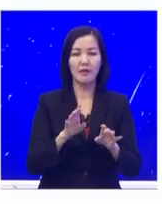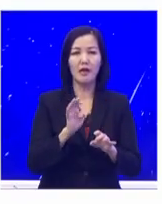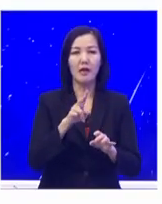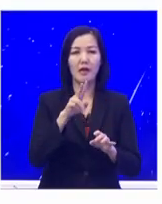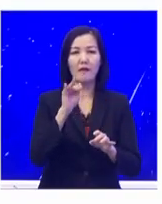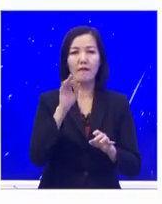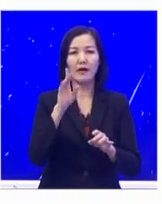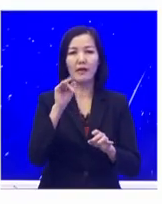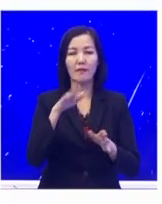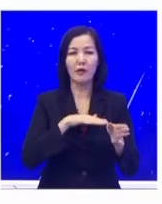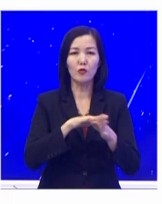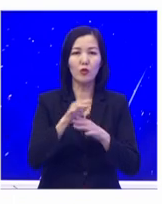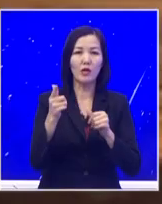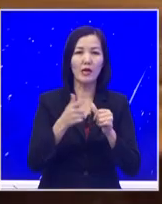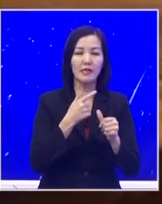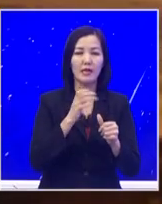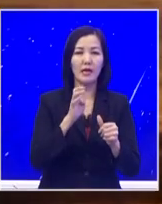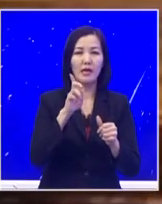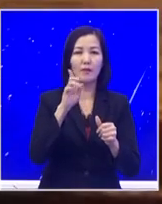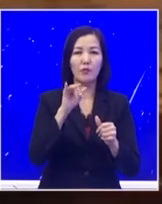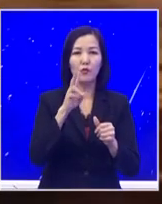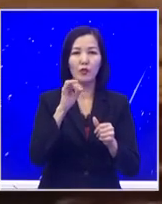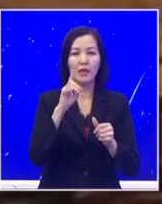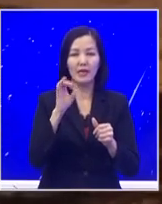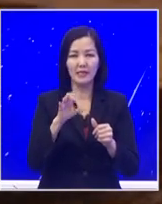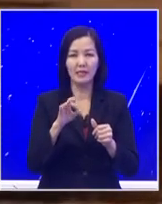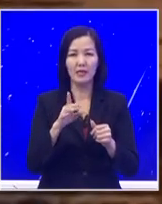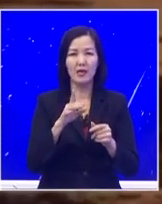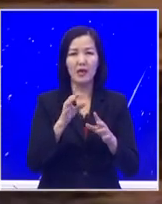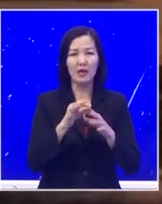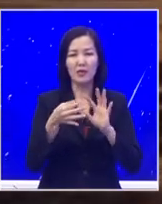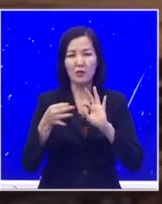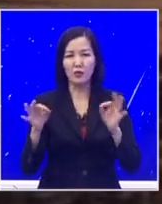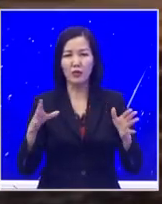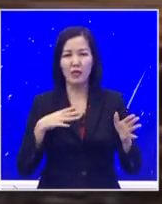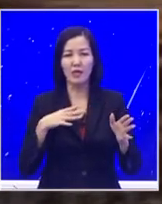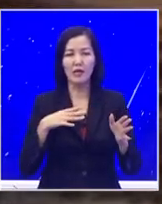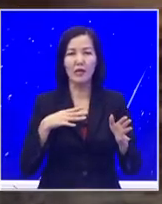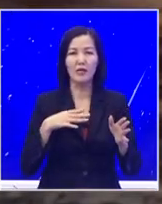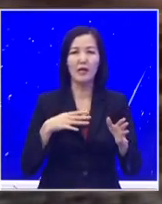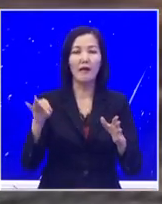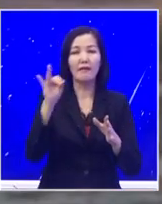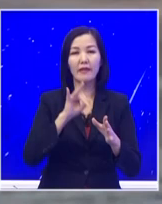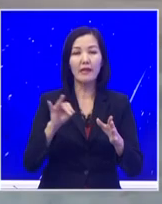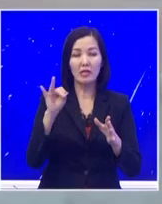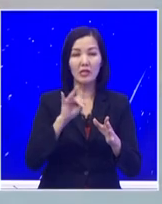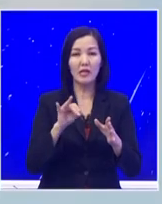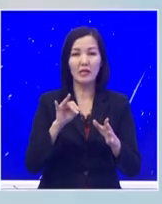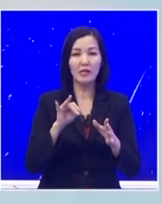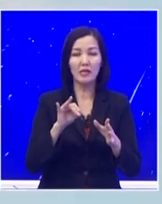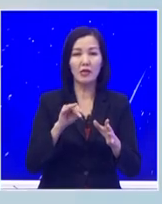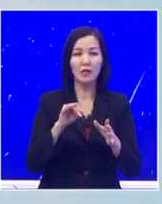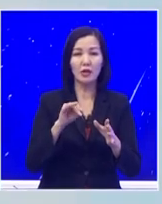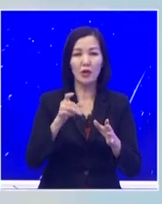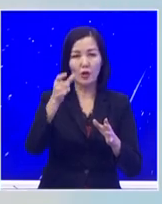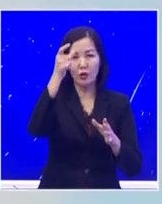Әл-Фарабидің толық аты жөні Әбу Насыр Мұхаммад ибн Мұхаммад Тархан ибн Узлақ Әл-Фараби ат-Турки. Тарихшылардың дерегіне сүйенсек, ол түрік